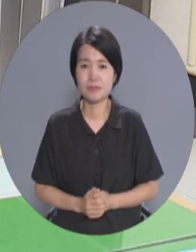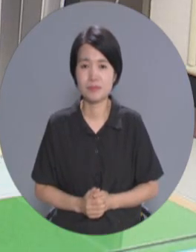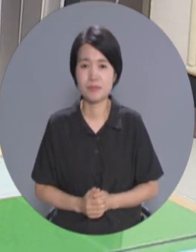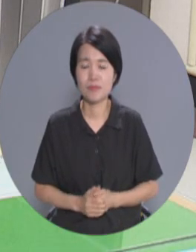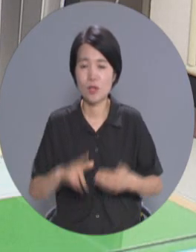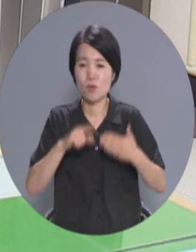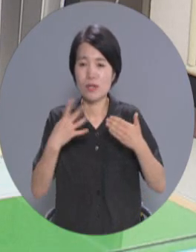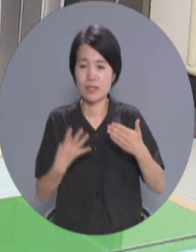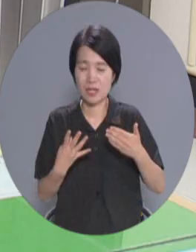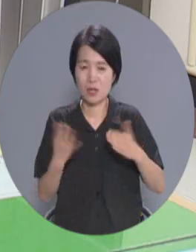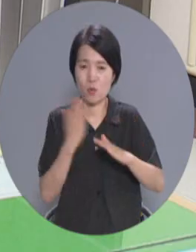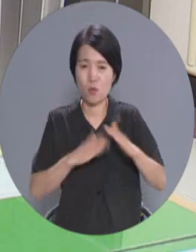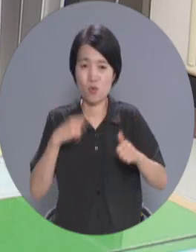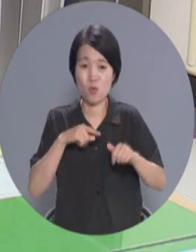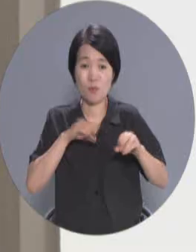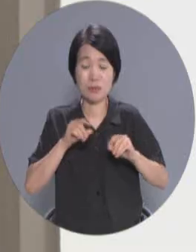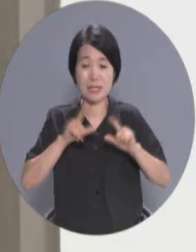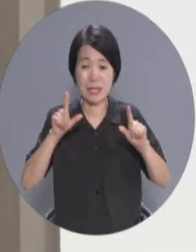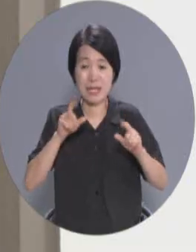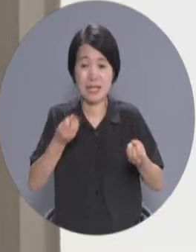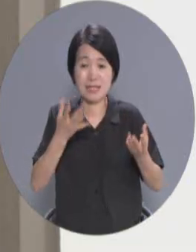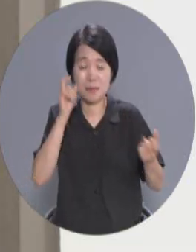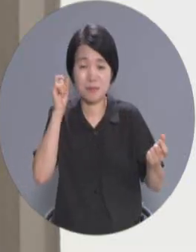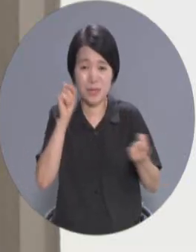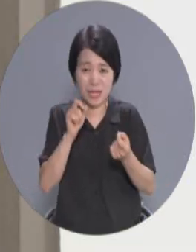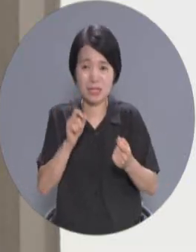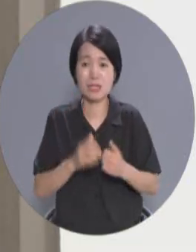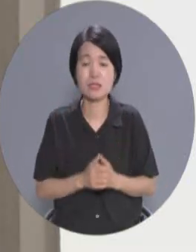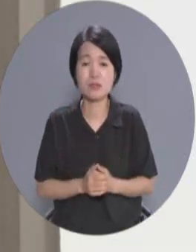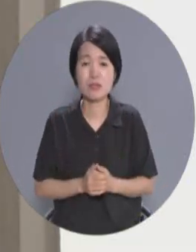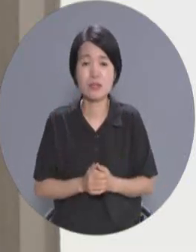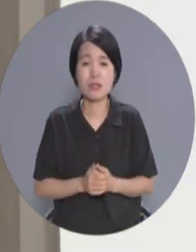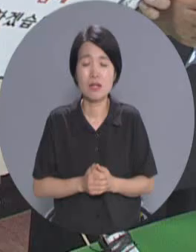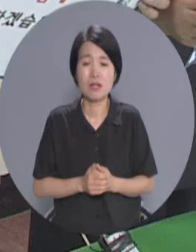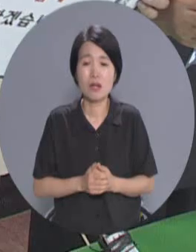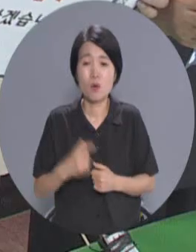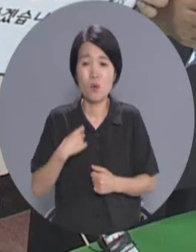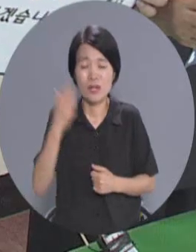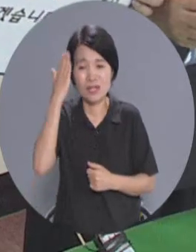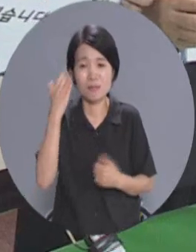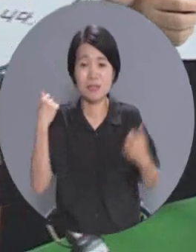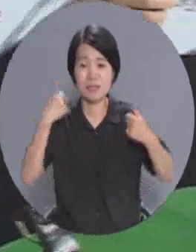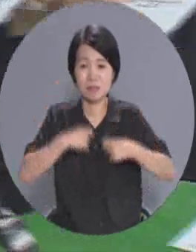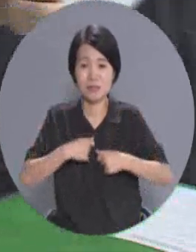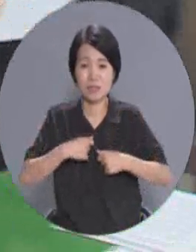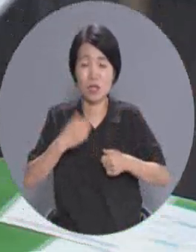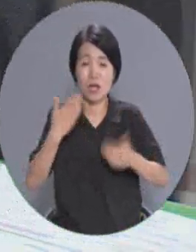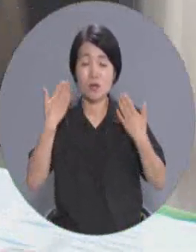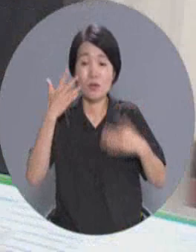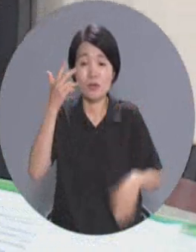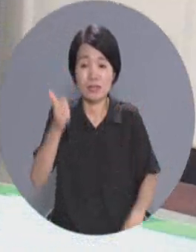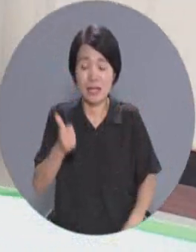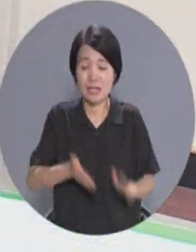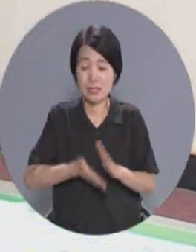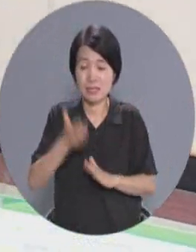9월 4일 공교육 멈춤의 날을 사흘 앞둔 오늘 검은 옷을 입은 교장들이 시교육청에